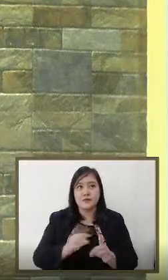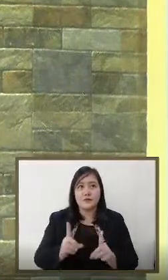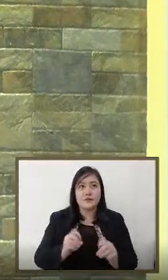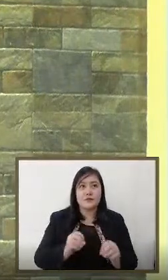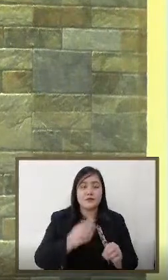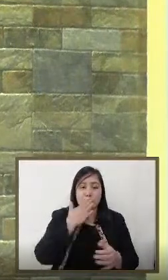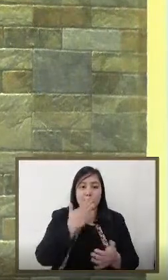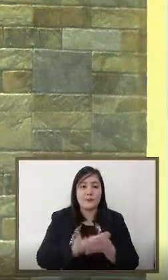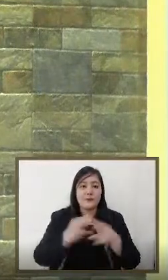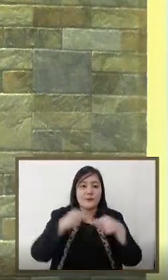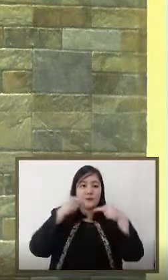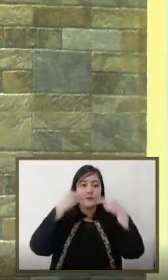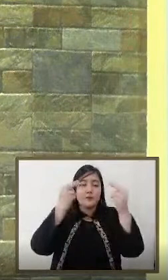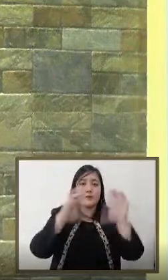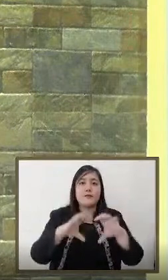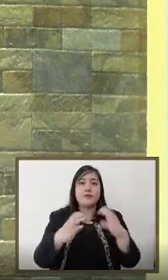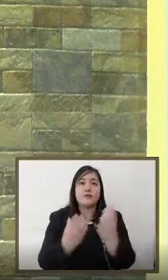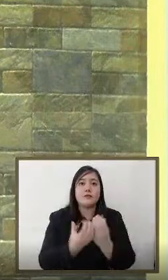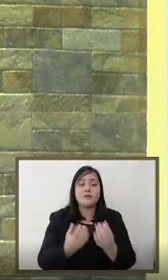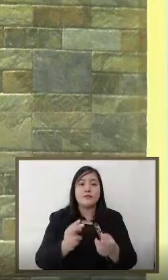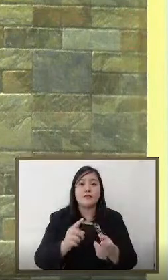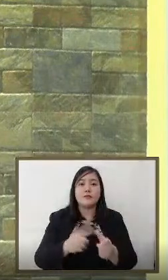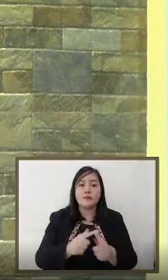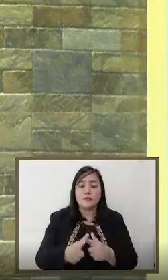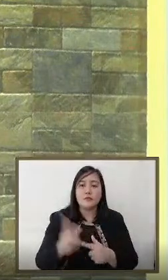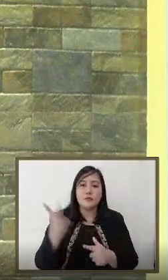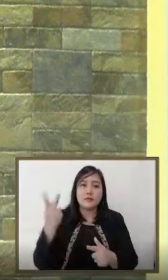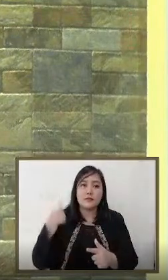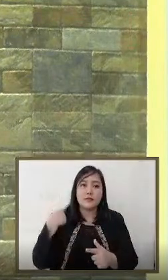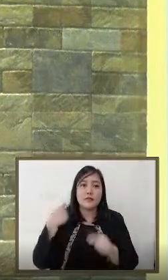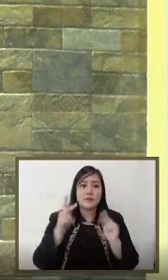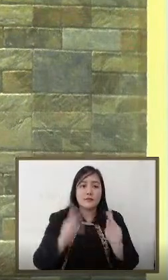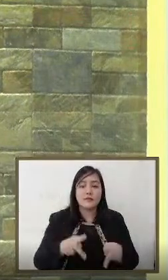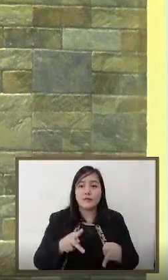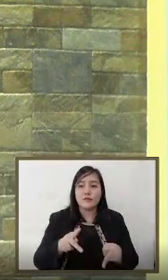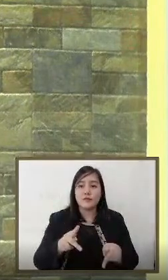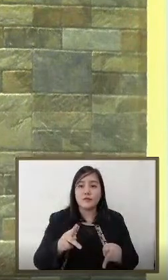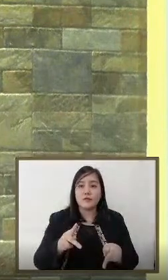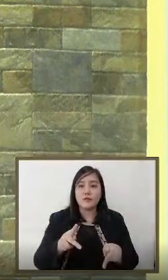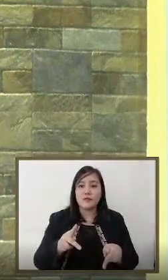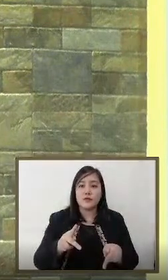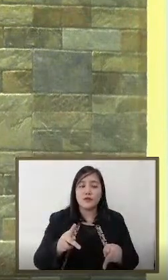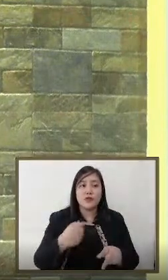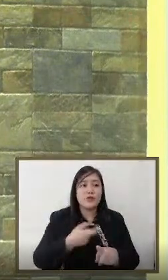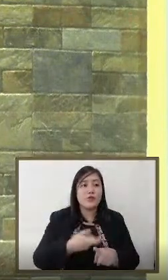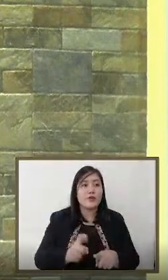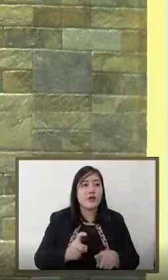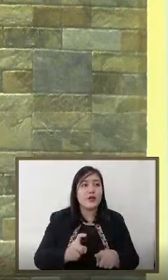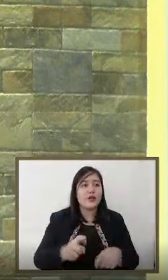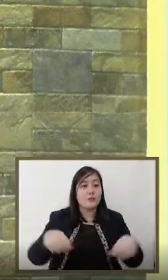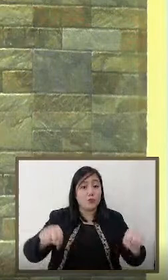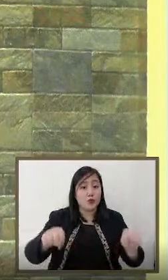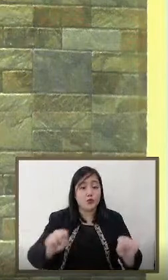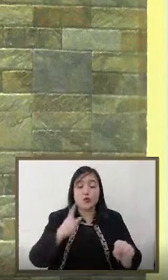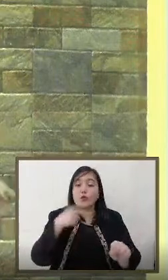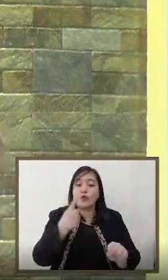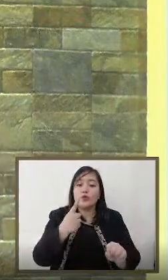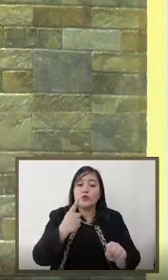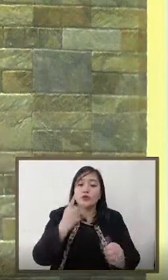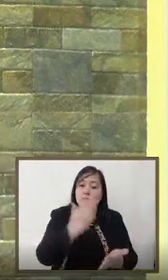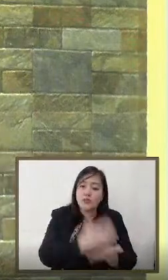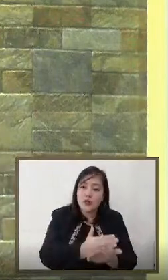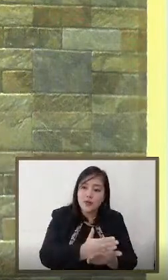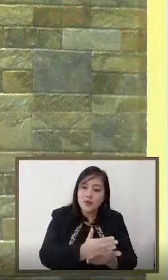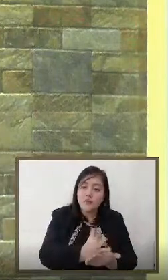tapos biglang may nag-stop na nakamotorsiklo, tapos may dala siyang